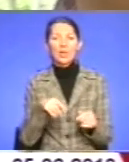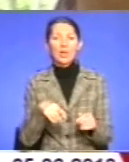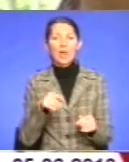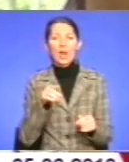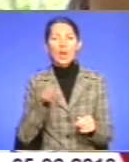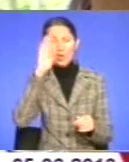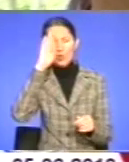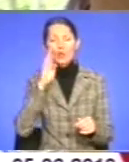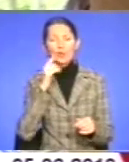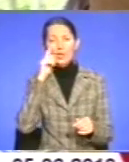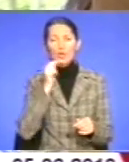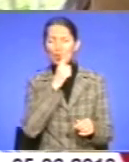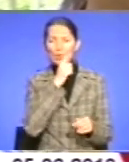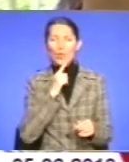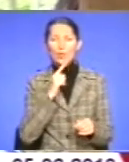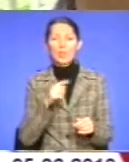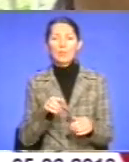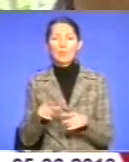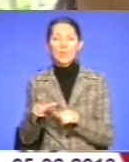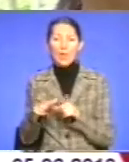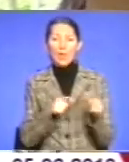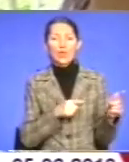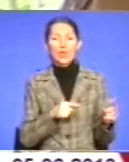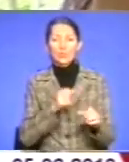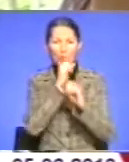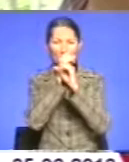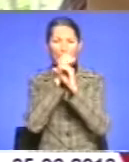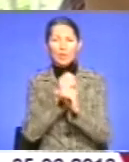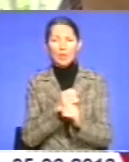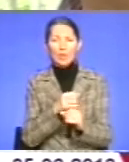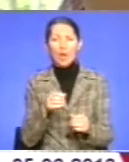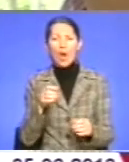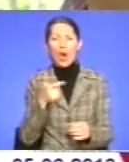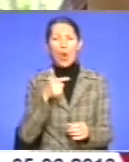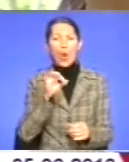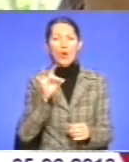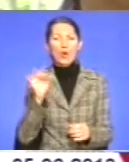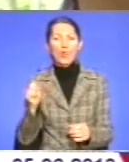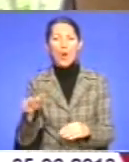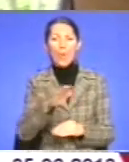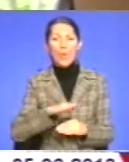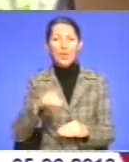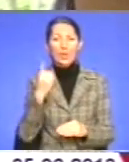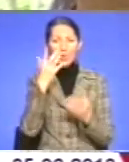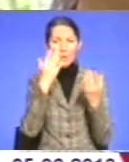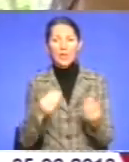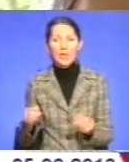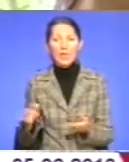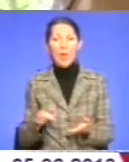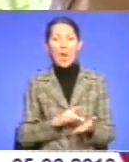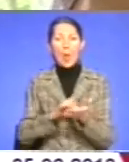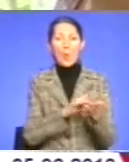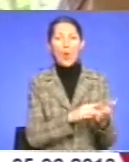ми возимо дітей до Обзора, Горіхова Поляна. Одноденні походи в нас є на Дністер і